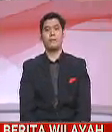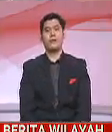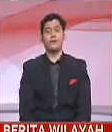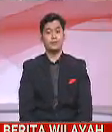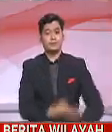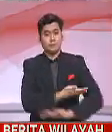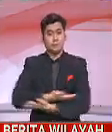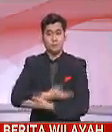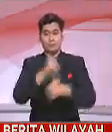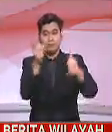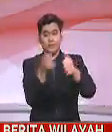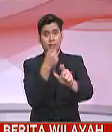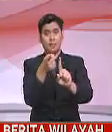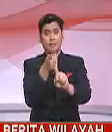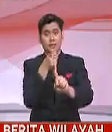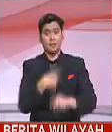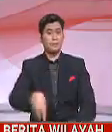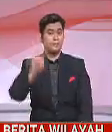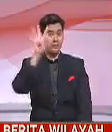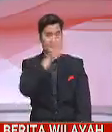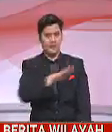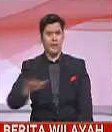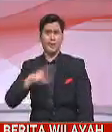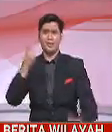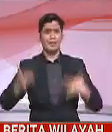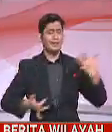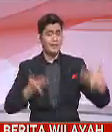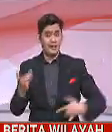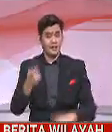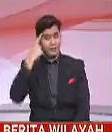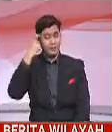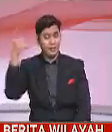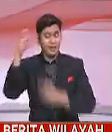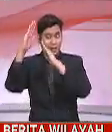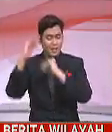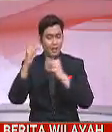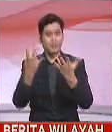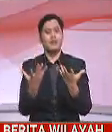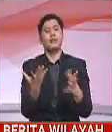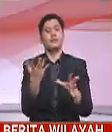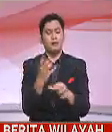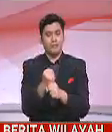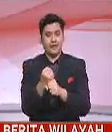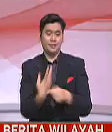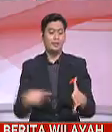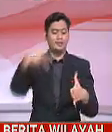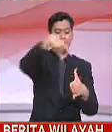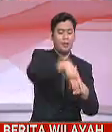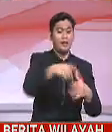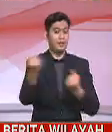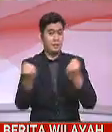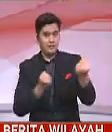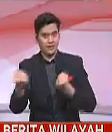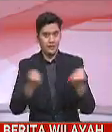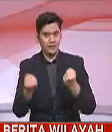Anak sulung daripada 4 adik-beradik itu mengakui teruja apabila impiannya dapat ditunaikan walaupun hanya seketika menaiki kenderaan